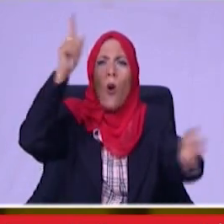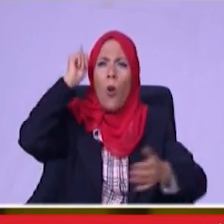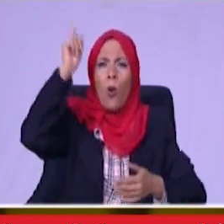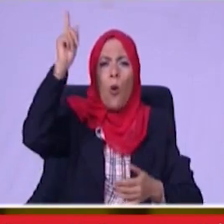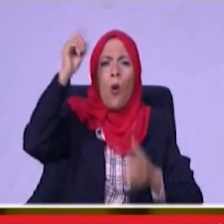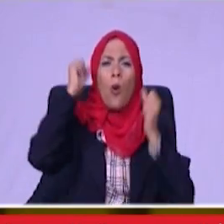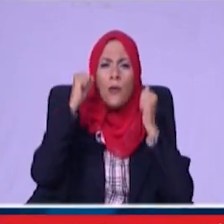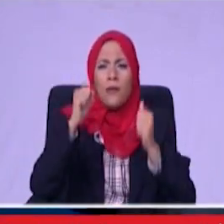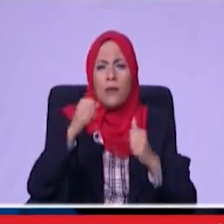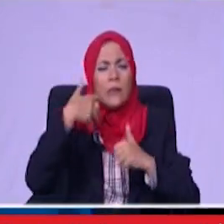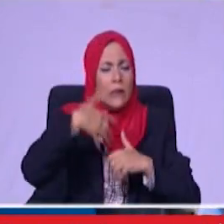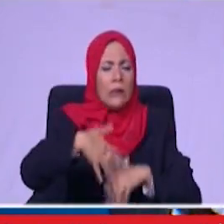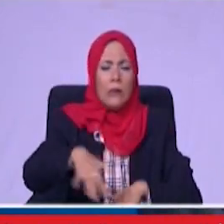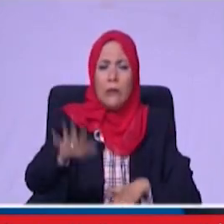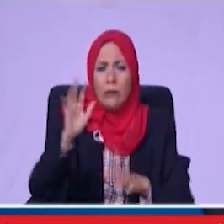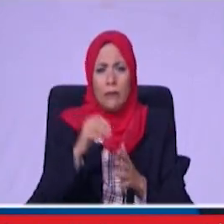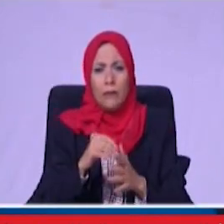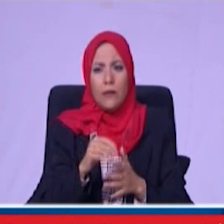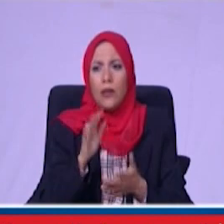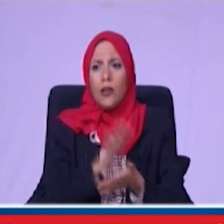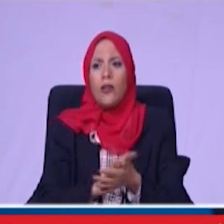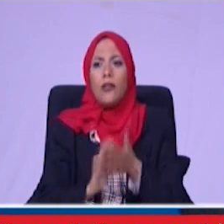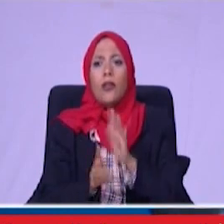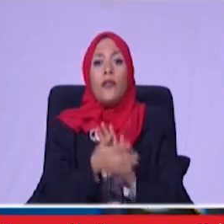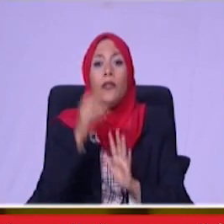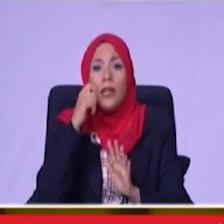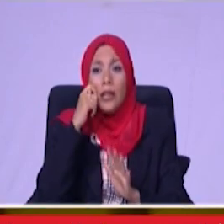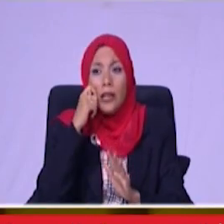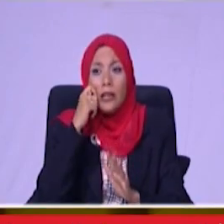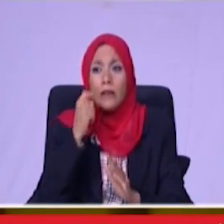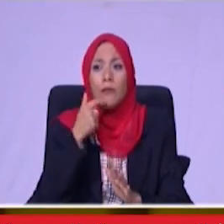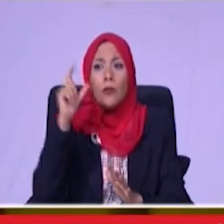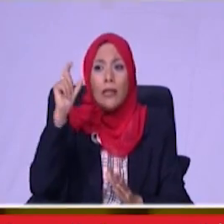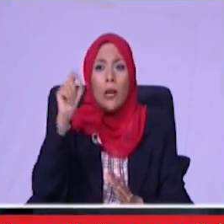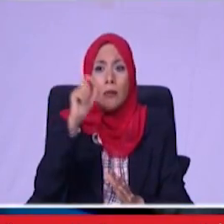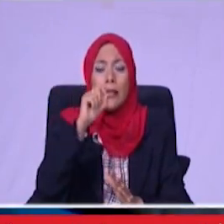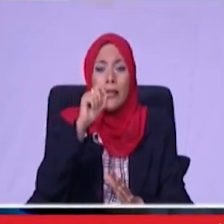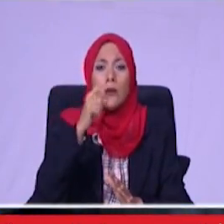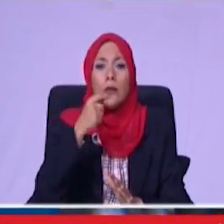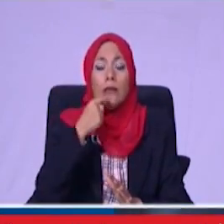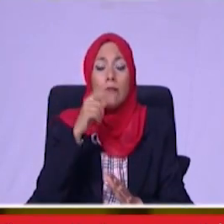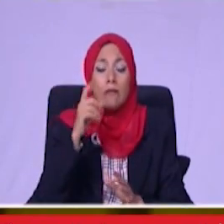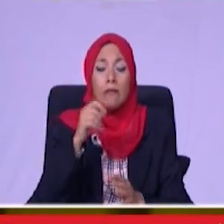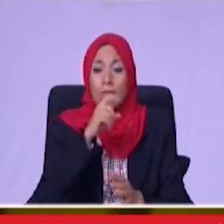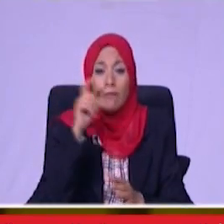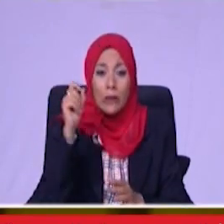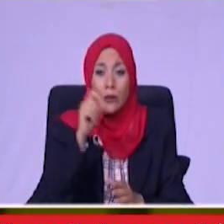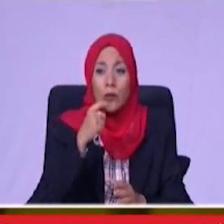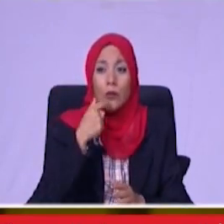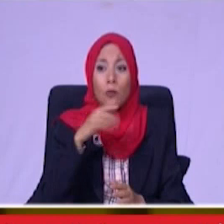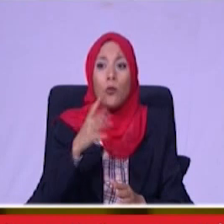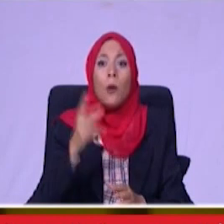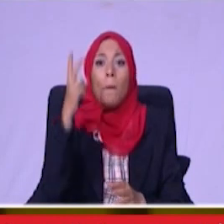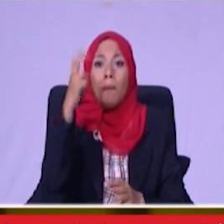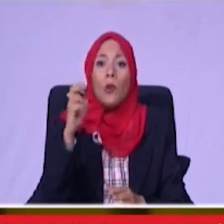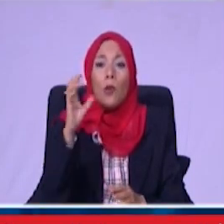خاطرك هناك اسماء ما حدش يعلمها لا مش 99 الله يجبر خاطرك يقال انها فوق ال250